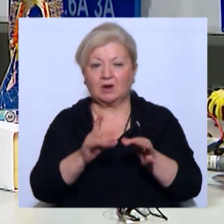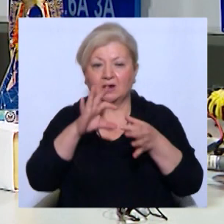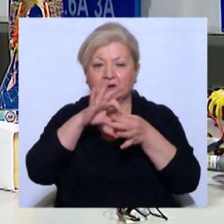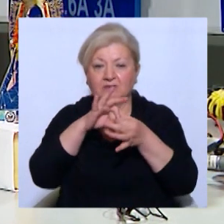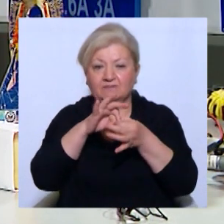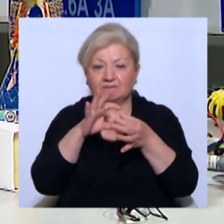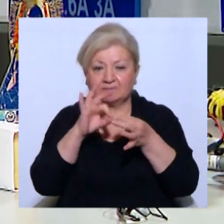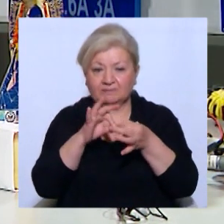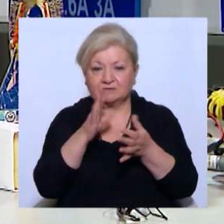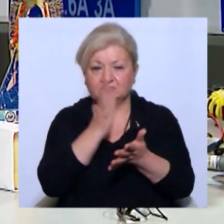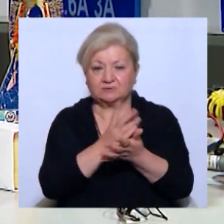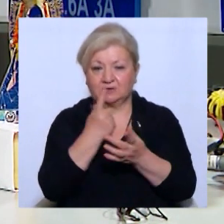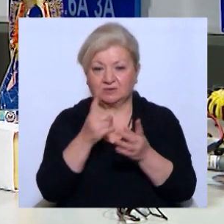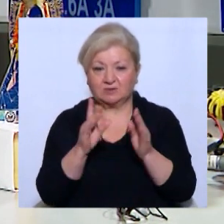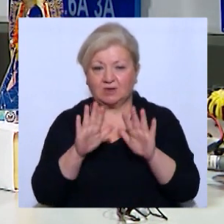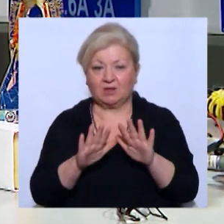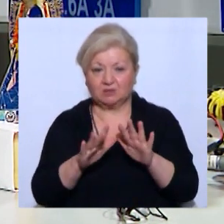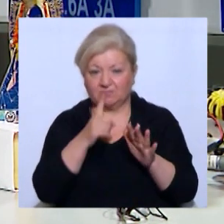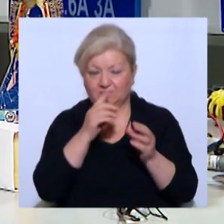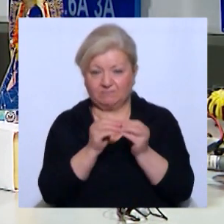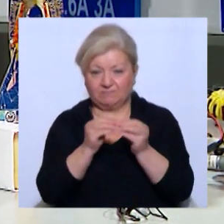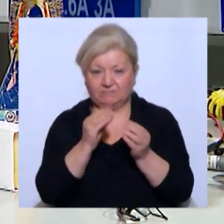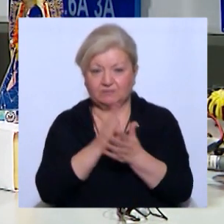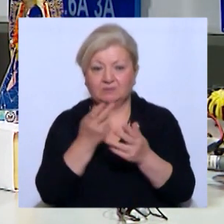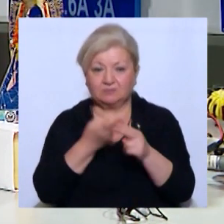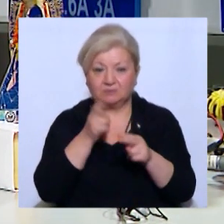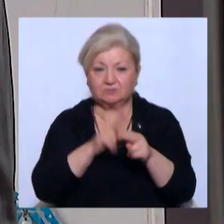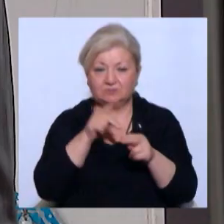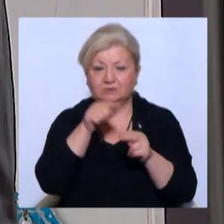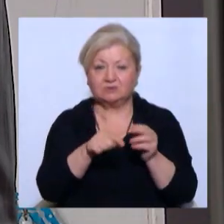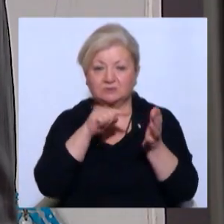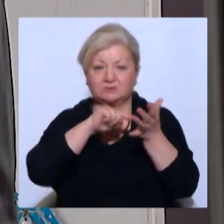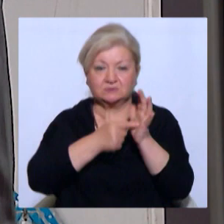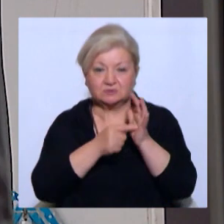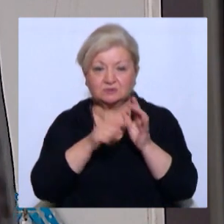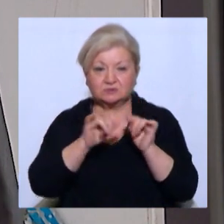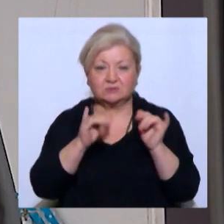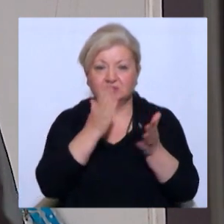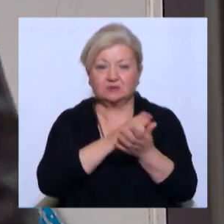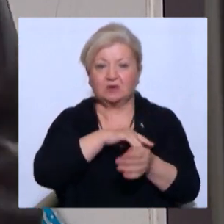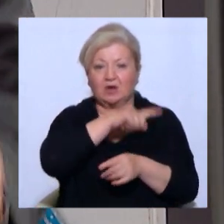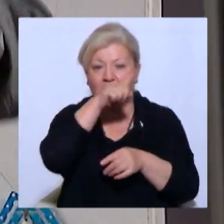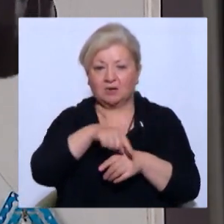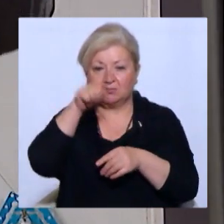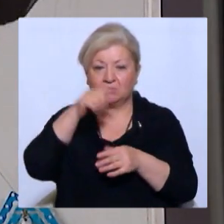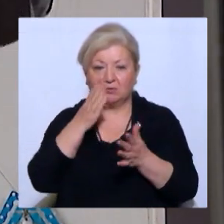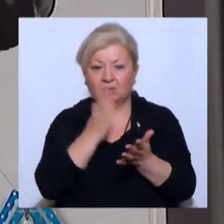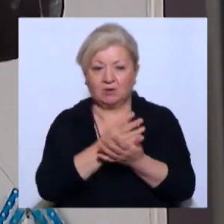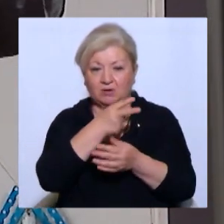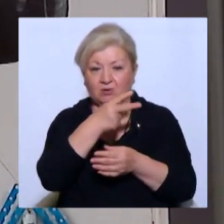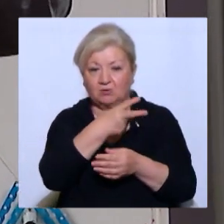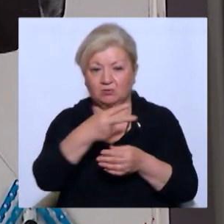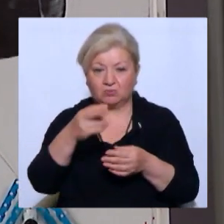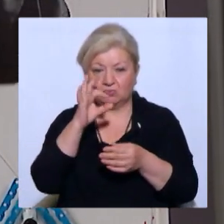იმ წერტილში, სადაც ამპლიტუდა არის ნულის ტოლი, მაშასადამე იქ წნევაც ნულის ტოლია. გამოდის, რომ ორივე